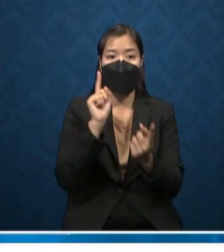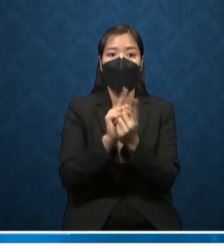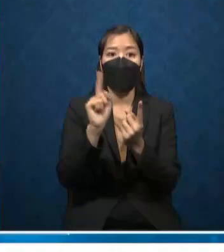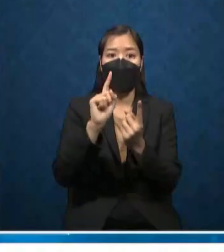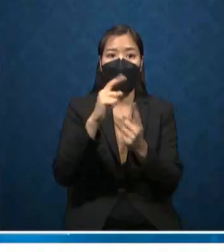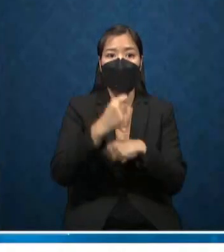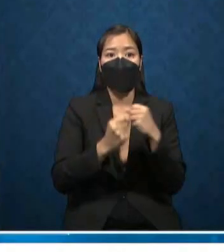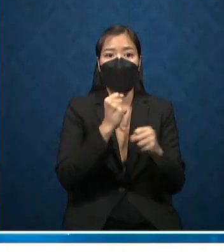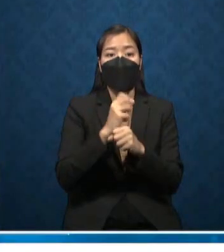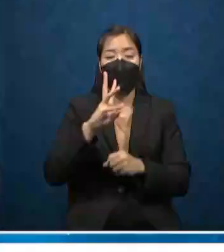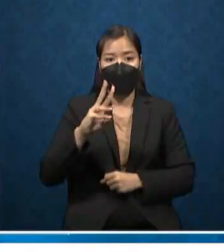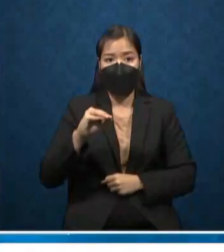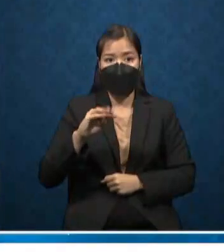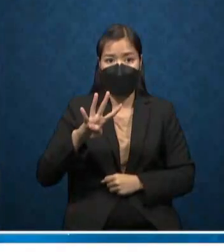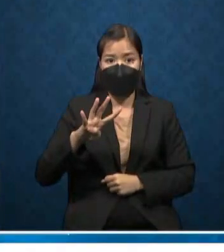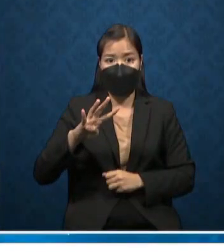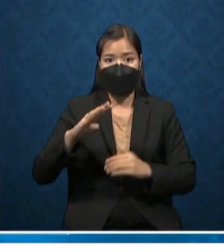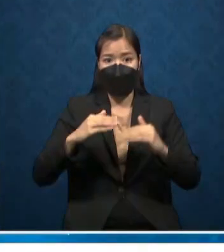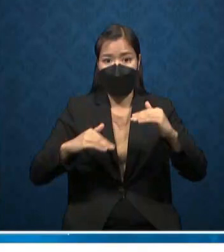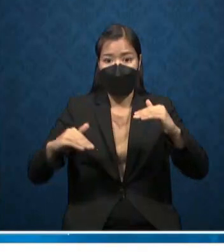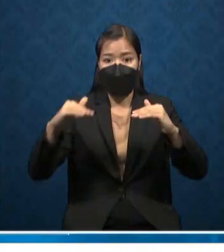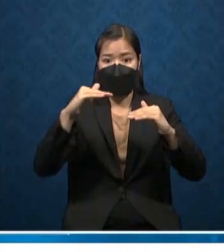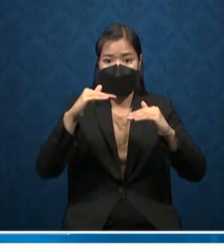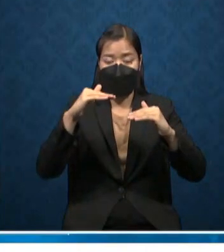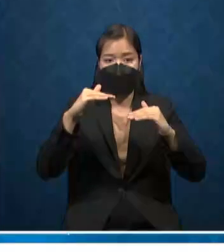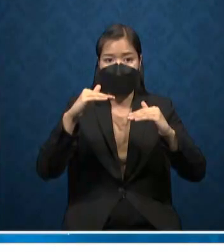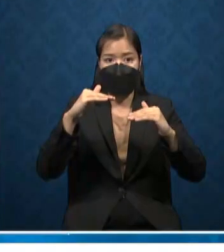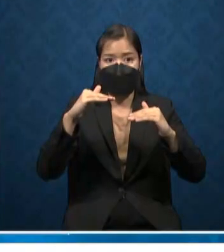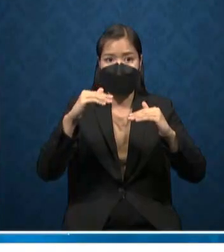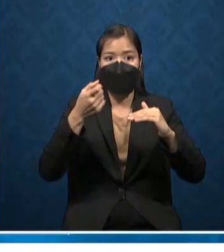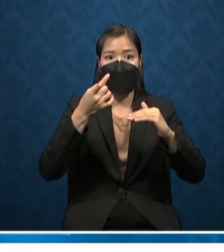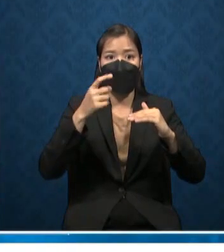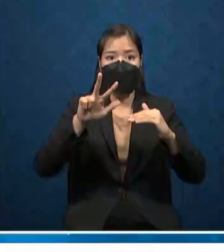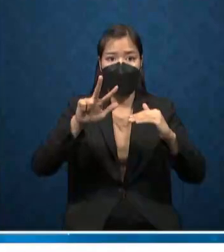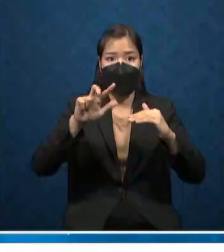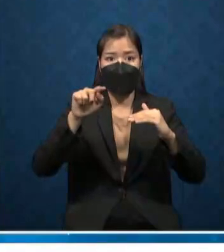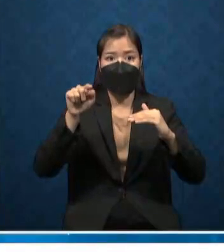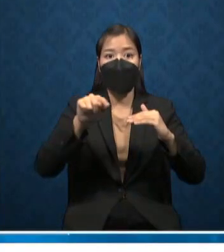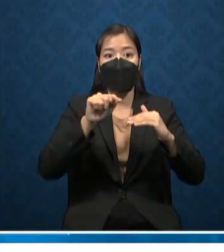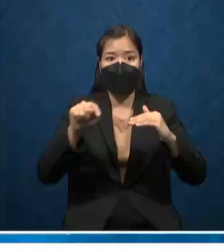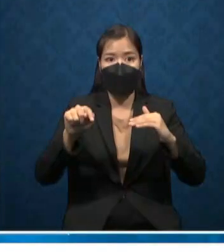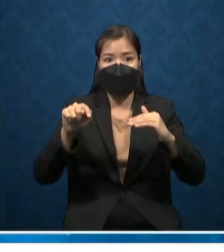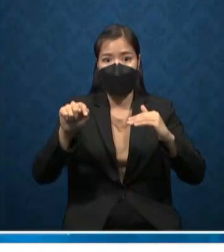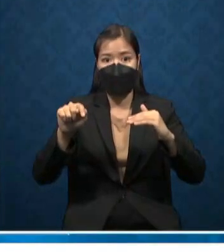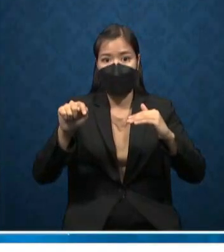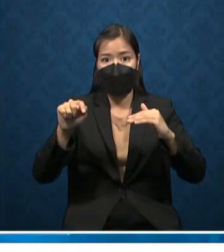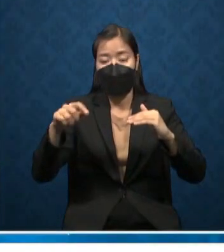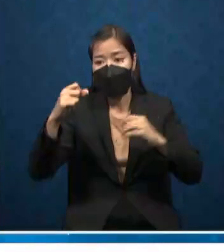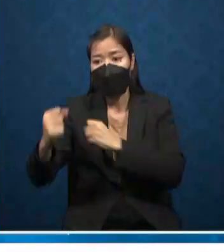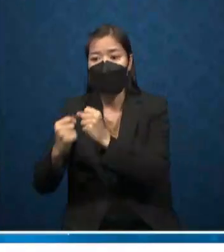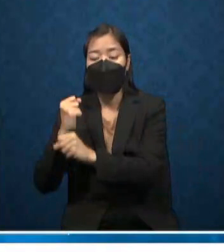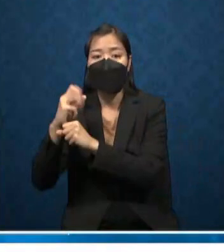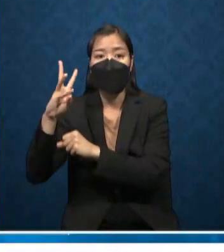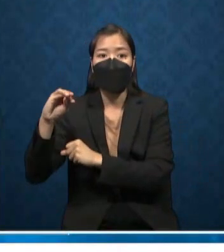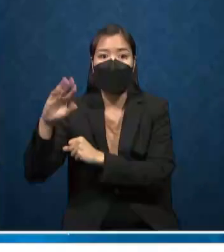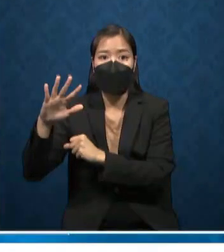พ.ศ. 2564นะครับเพิ่มสูงขึ้นจากปี63ถึง113 ส่วนในปี65เนี่ยตั้ง